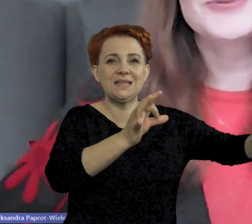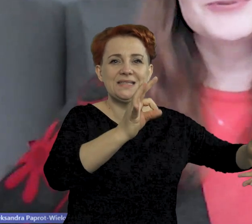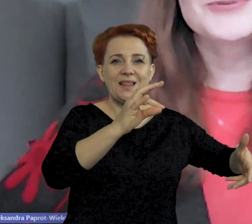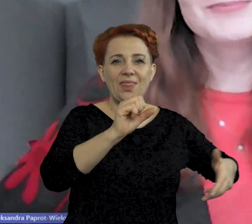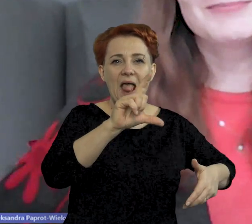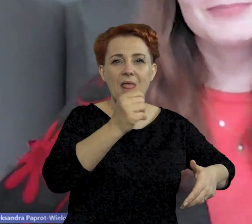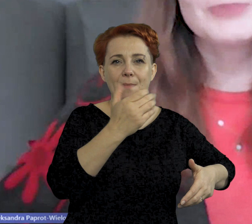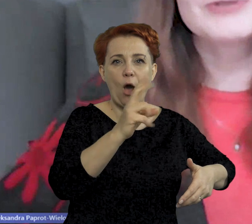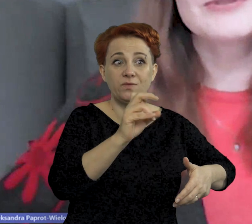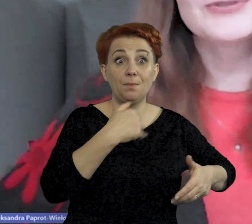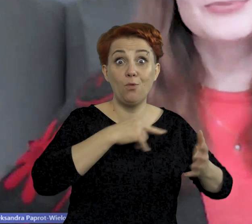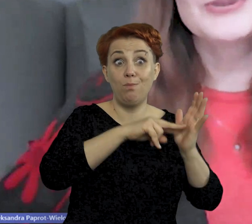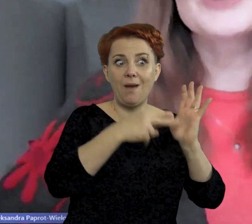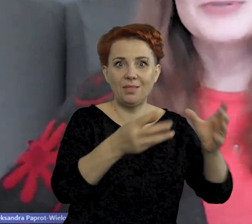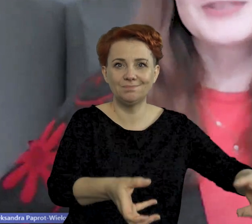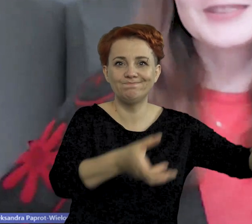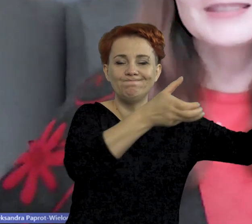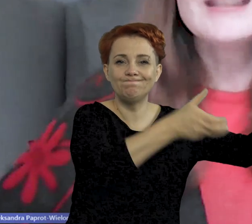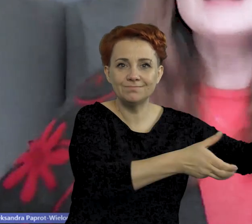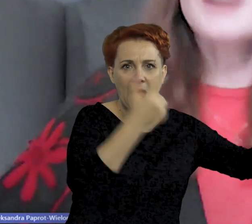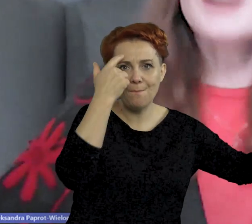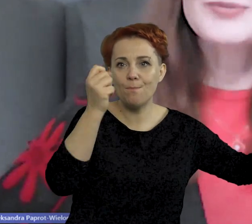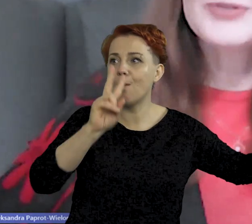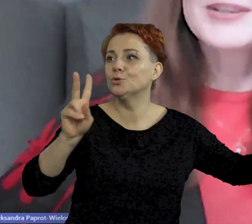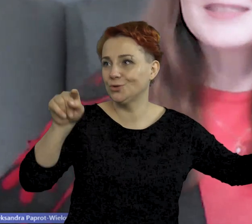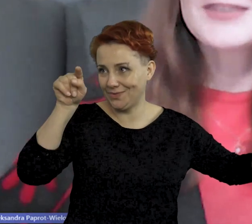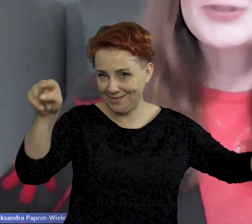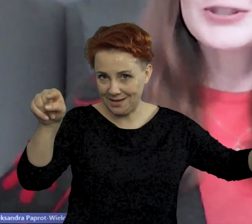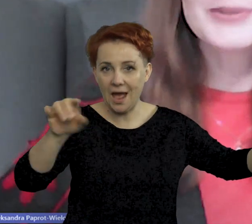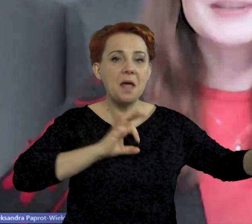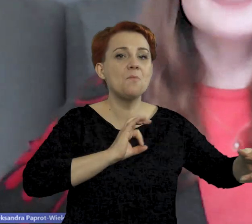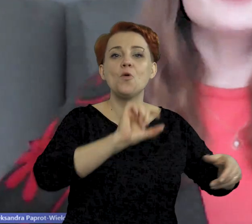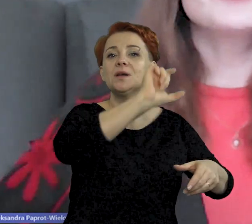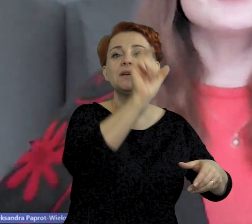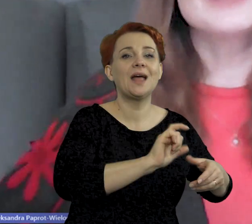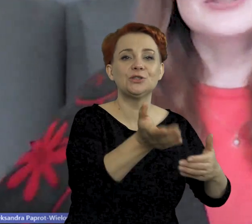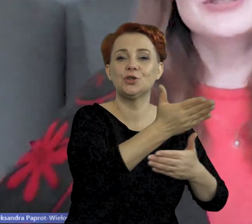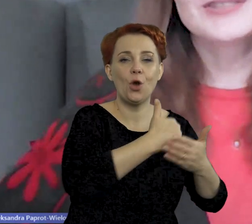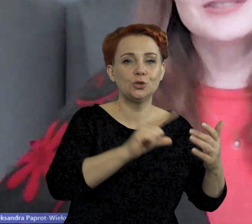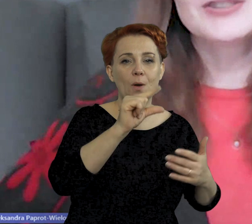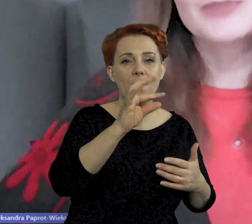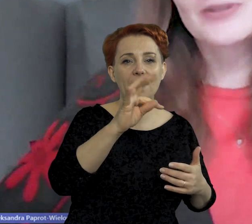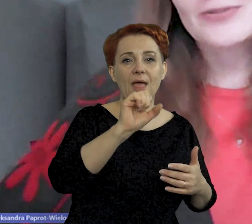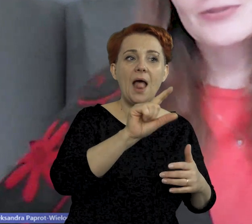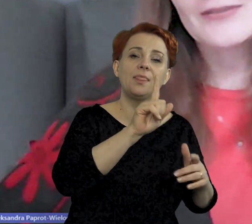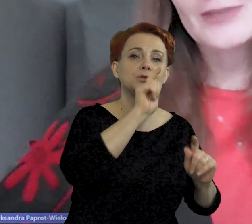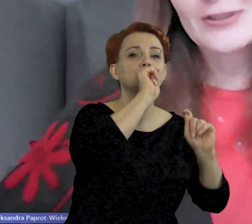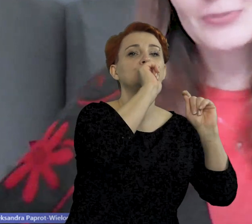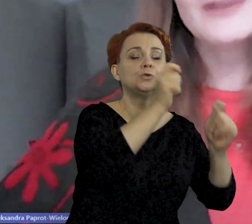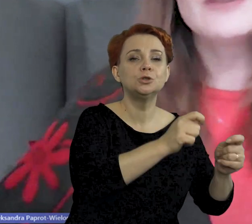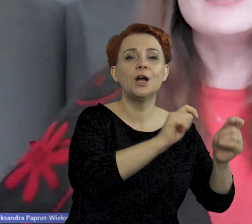Poznaniu, których pomysłodawczynią byłaś głównie ty, no ale mój gdański oddział PTL ufundował też rzeźbę